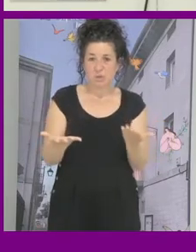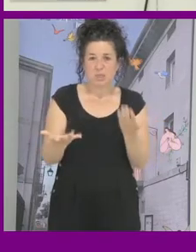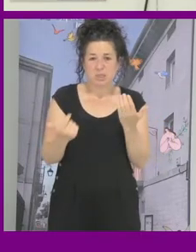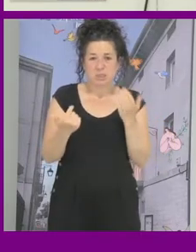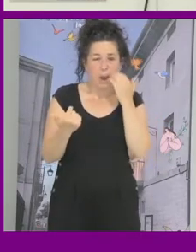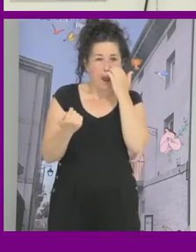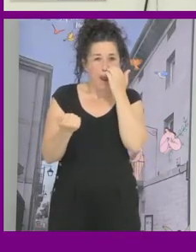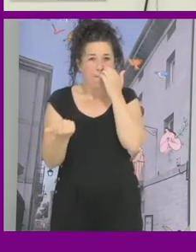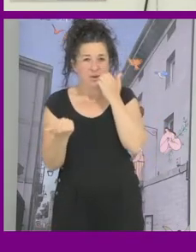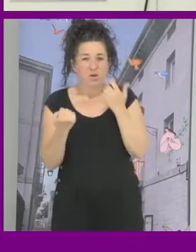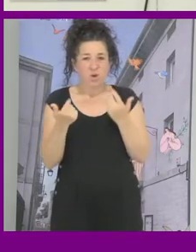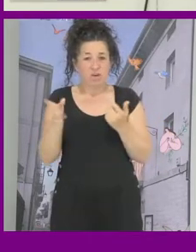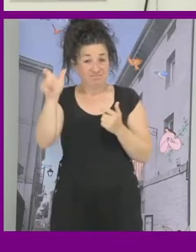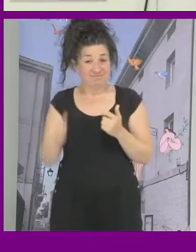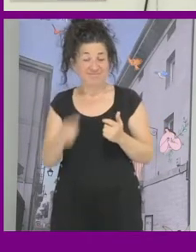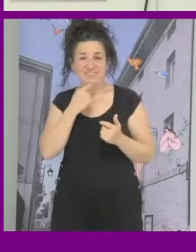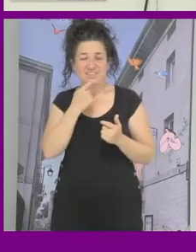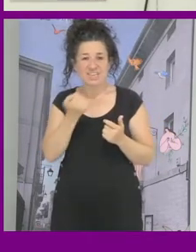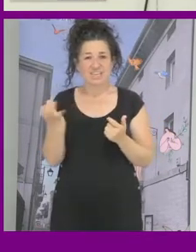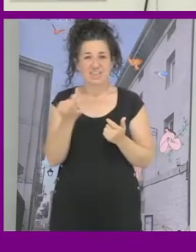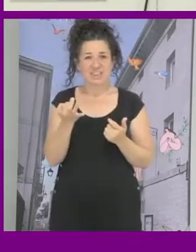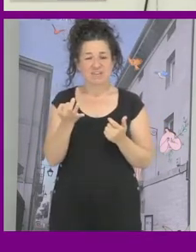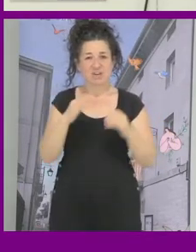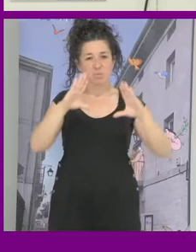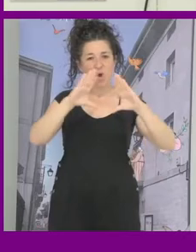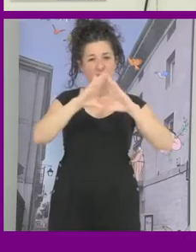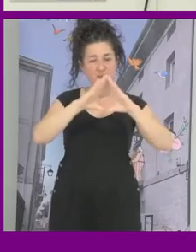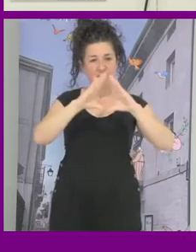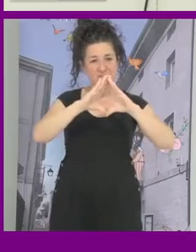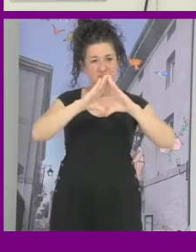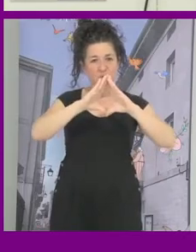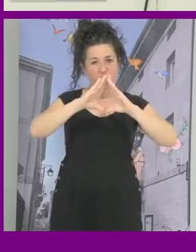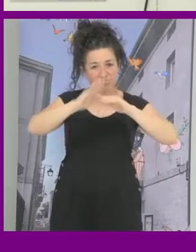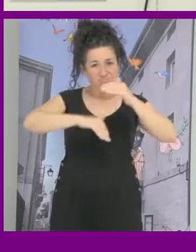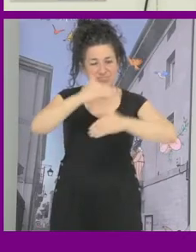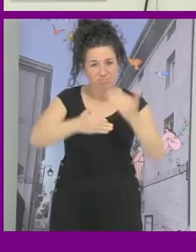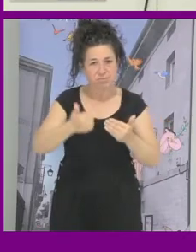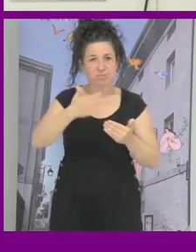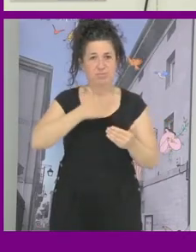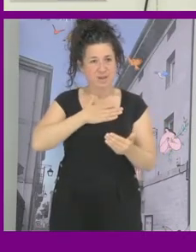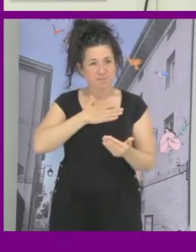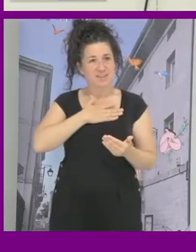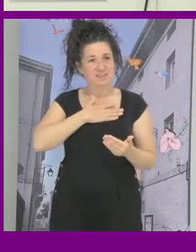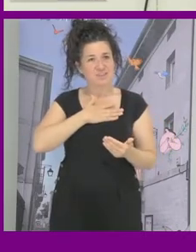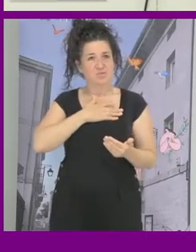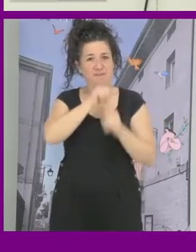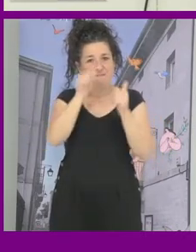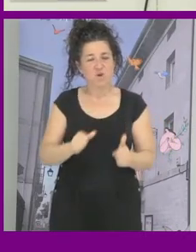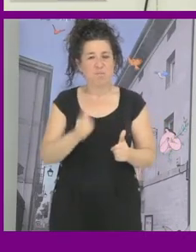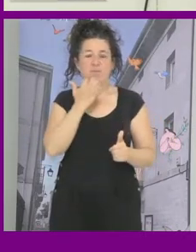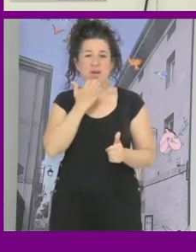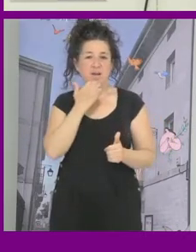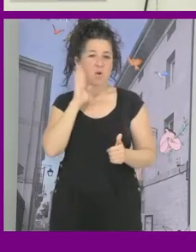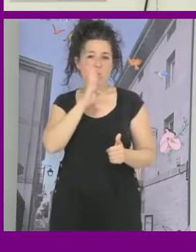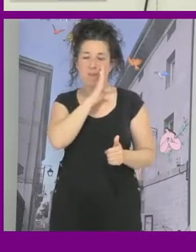berak esaten du, feminismoa gorpuzteko bide bat dela niretzat ama bakarra izatea, ez? Orduan hori txoke hori, talka